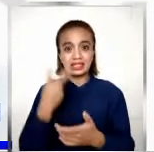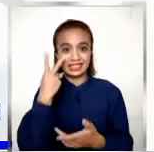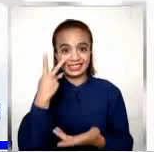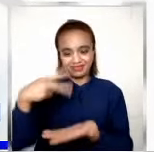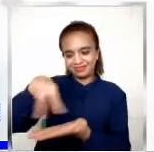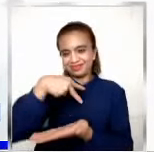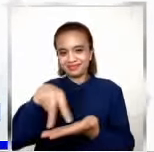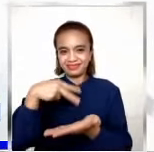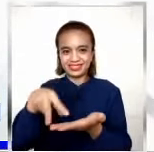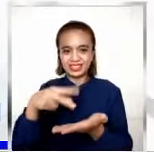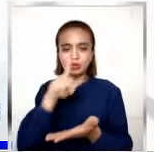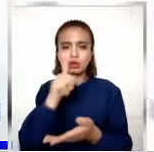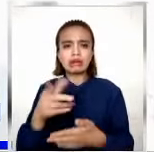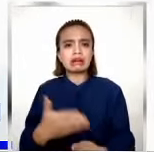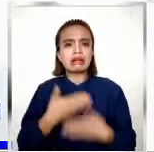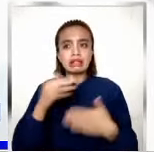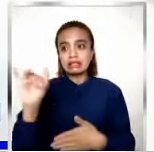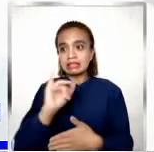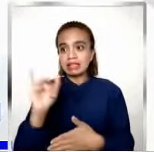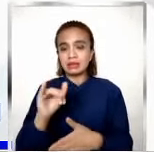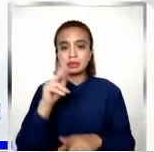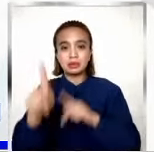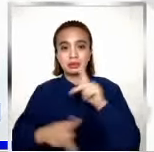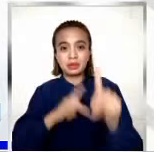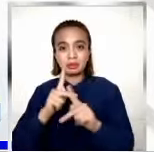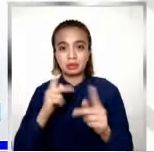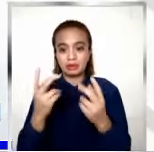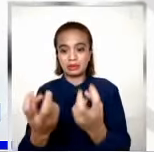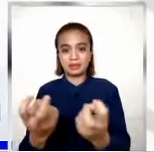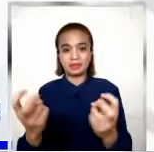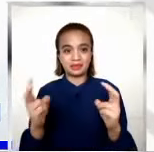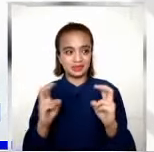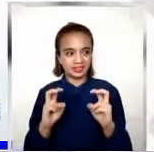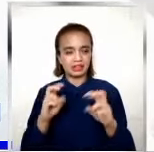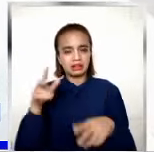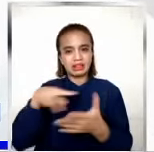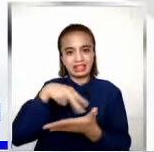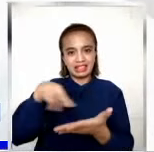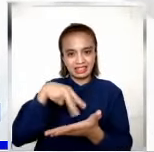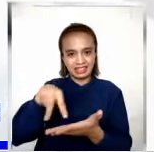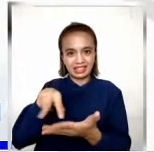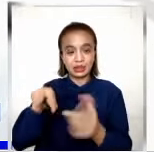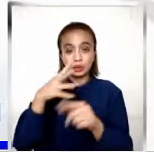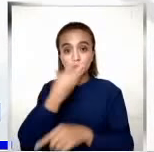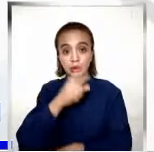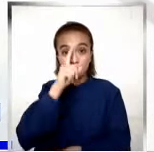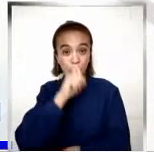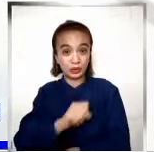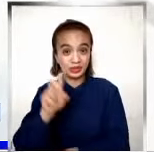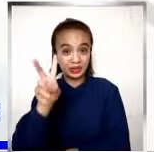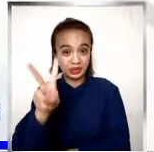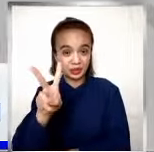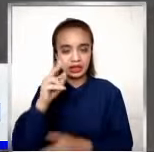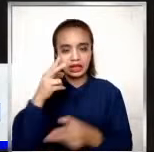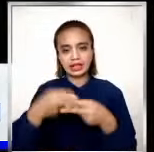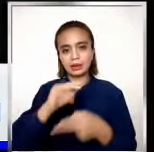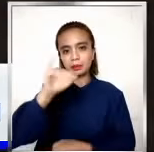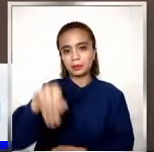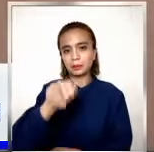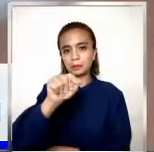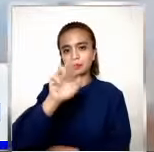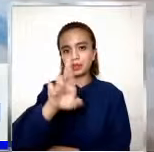kanya. Yan ang sayang dulo ng dalawang taong gulang na si Jared mula sa bayan ng Mochong sa